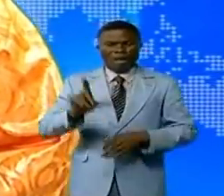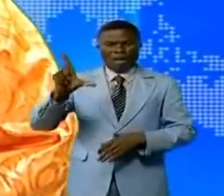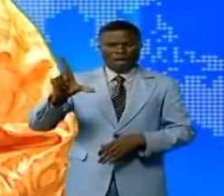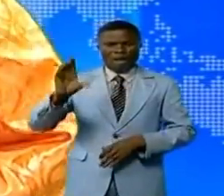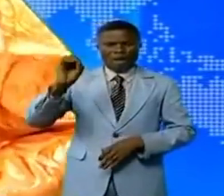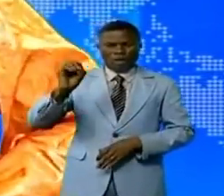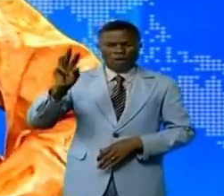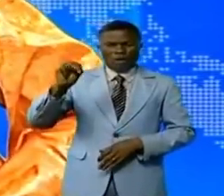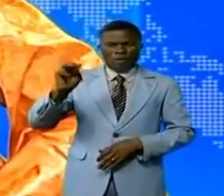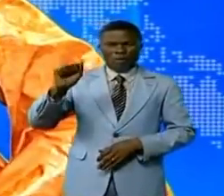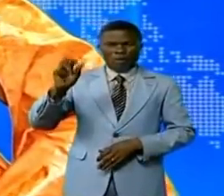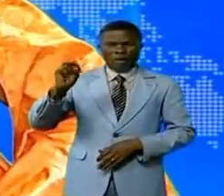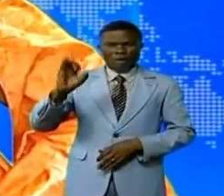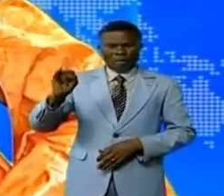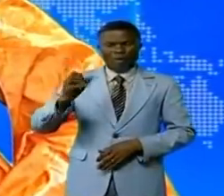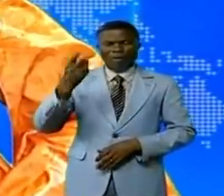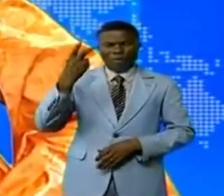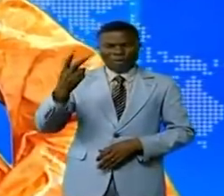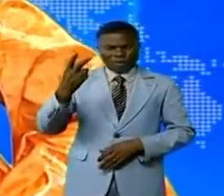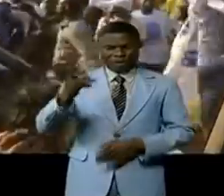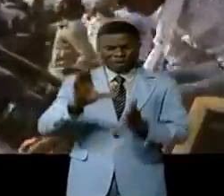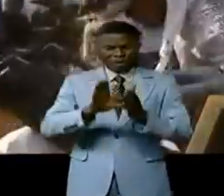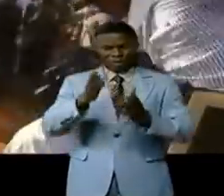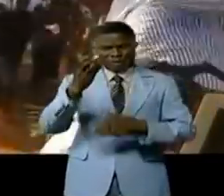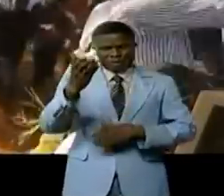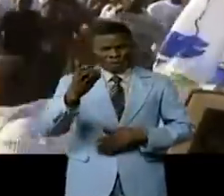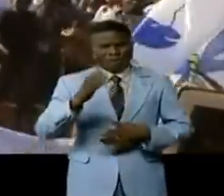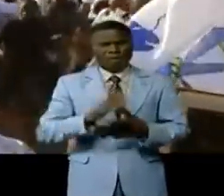de rallumer la flamme du parti à l'Ambikai.